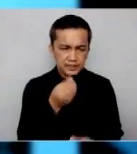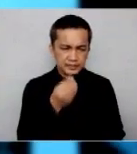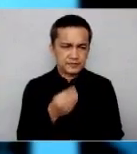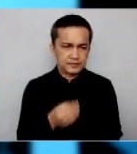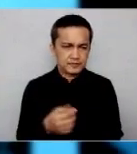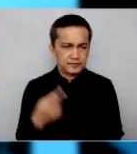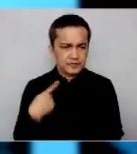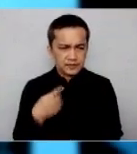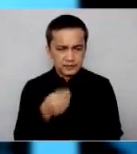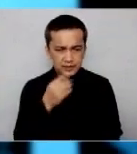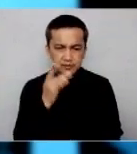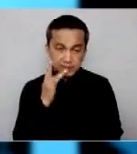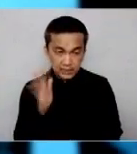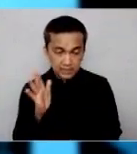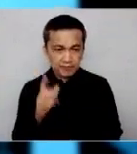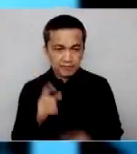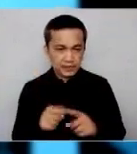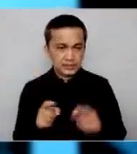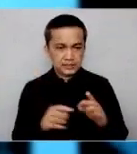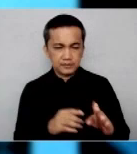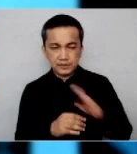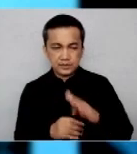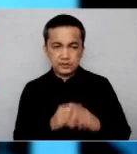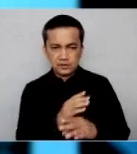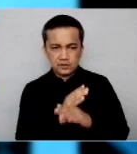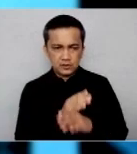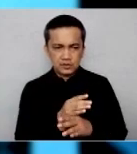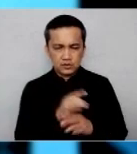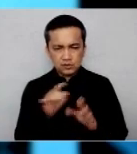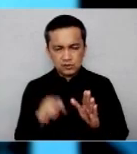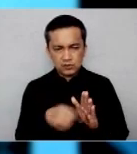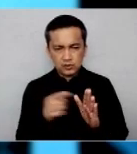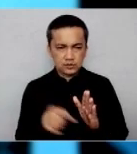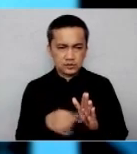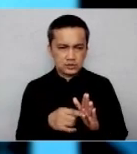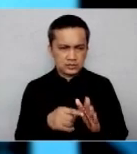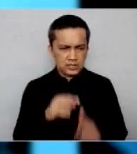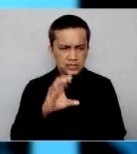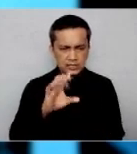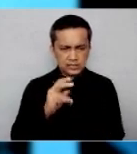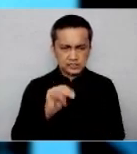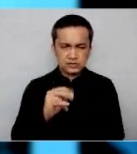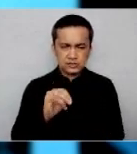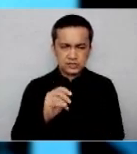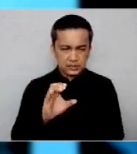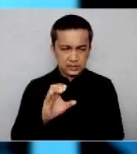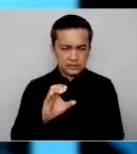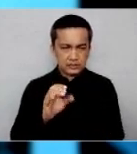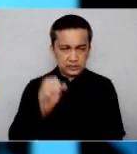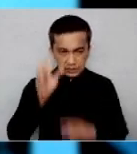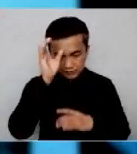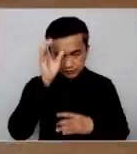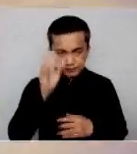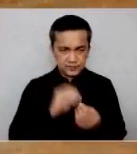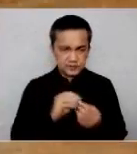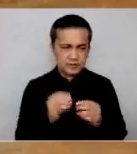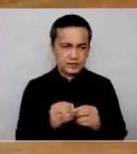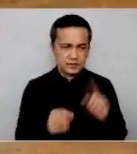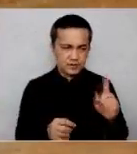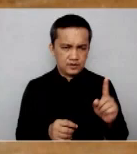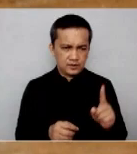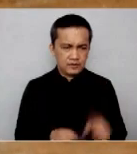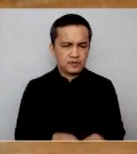pagkaing masarap pero dapat iwasan or at least limitahan dahil carcinogenic o nakaka-cancer ang mga ito. Number one sa listahan ang